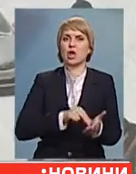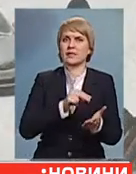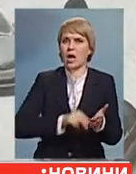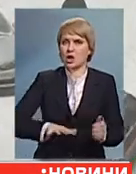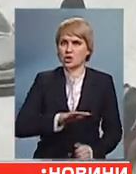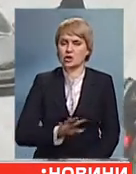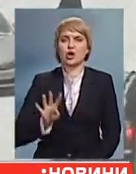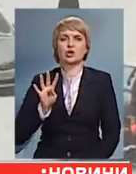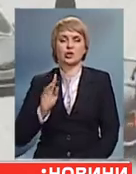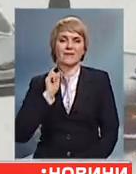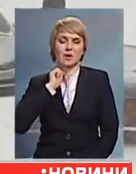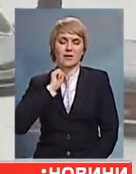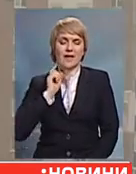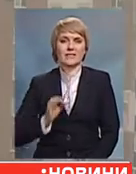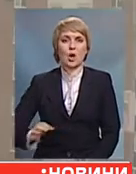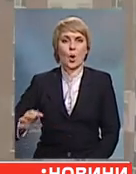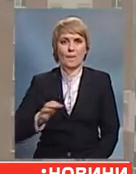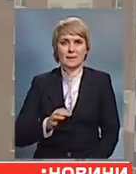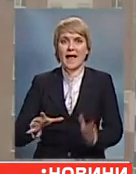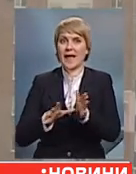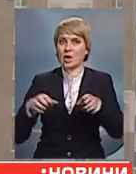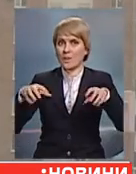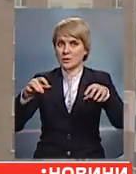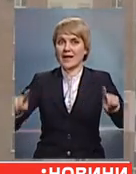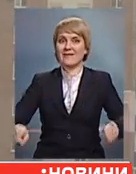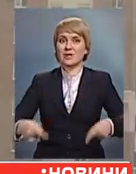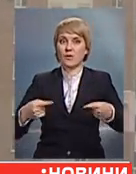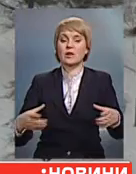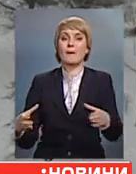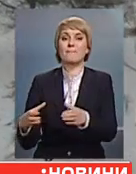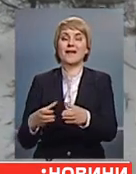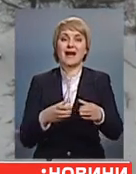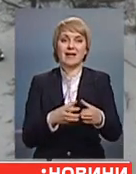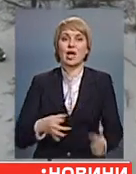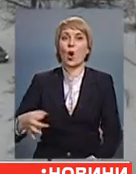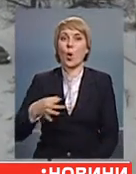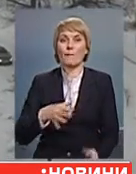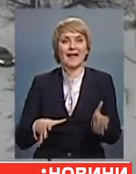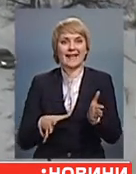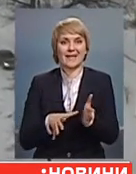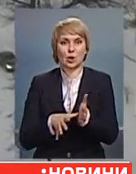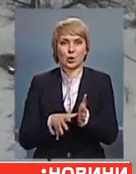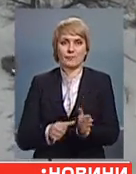в Кіровоградській області. Електропостачання відновлюють бригади обленерго. Людмила Співак, новини на Першому.